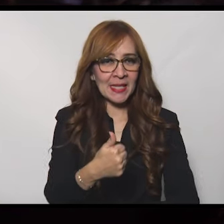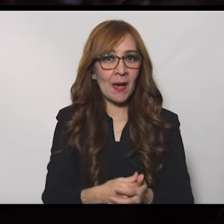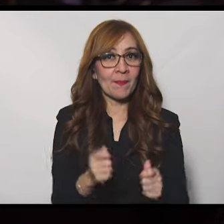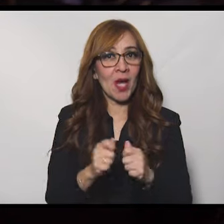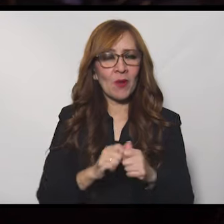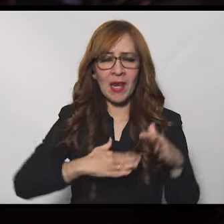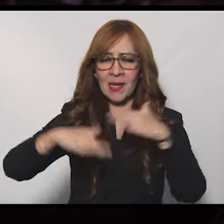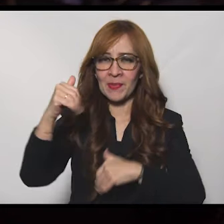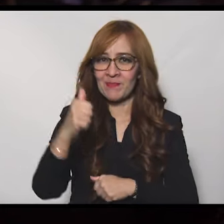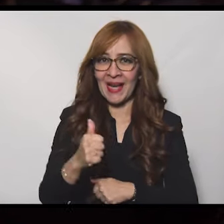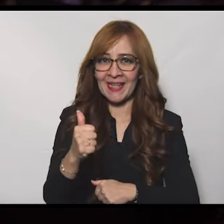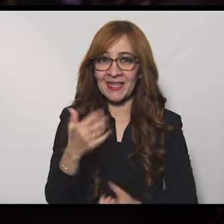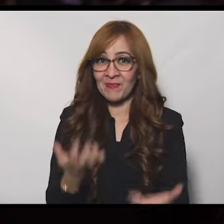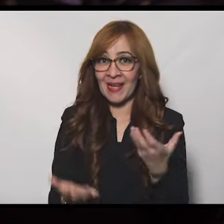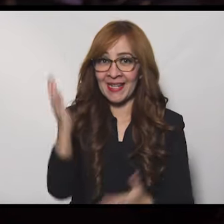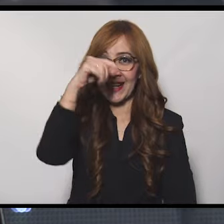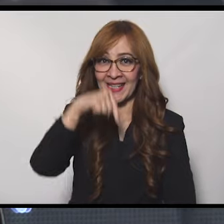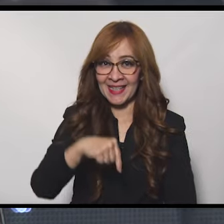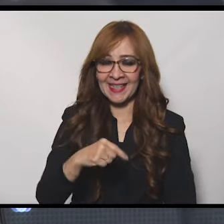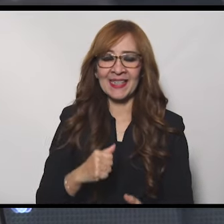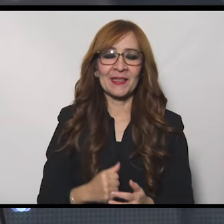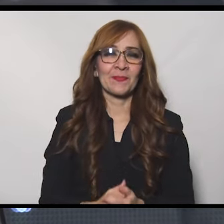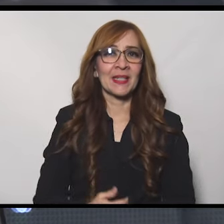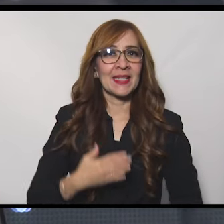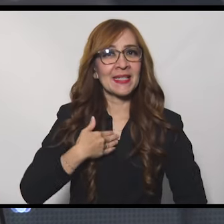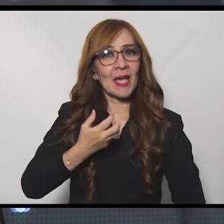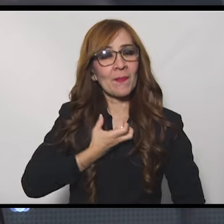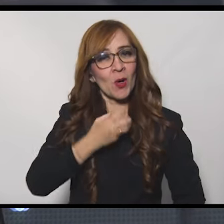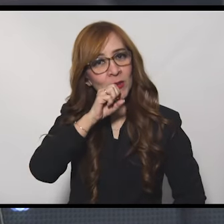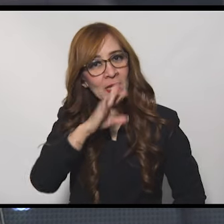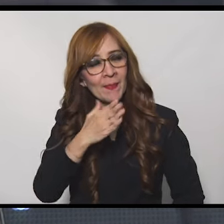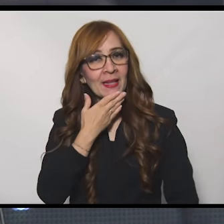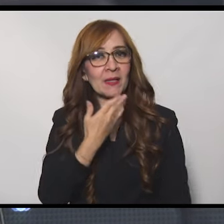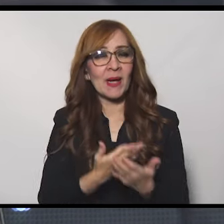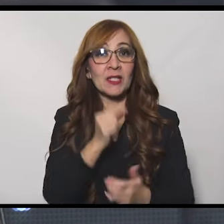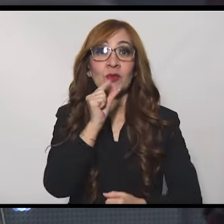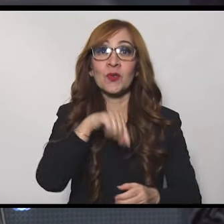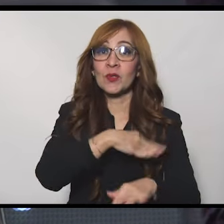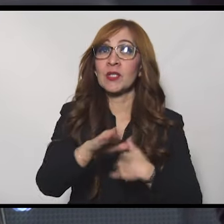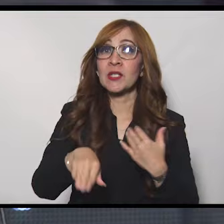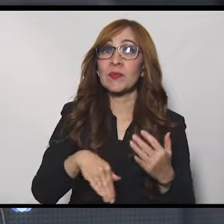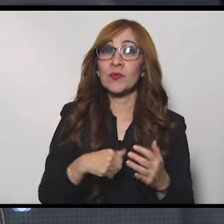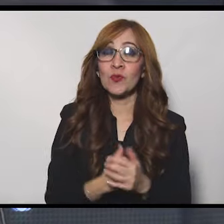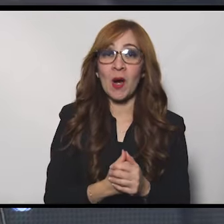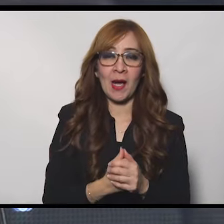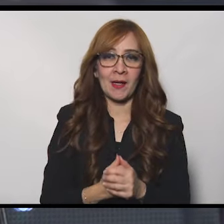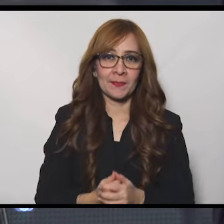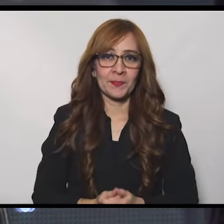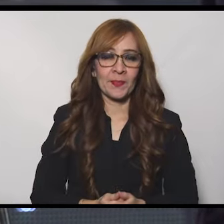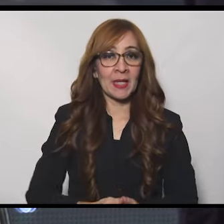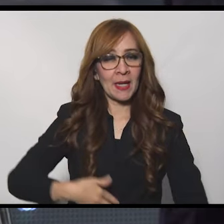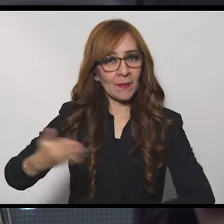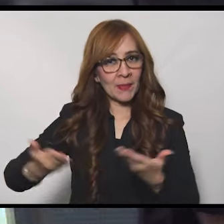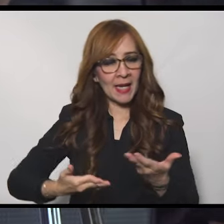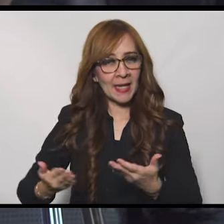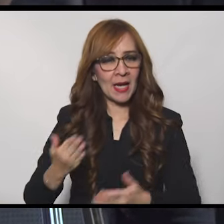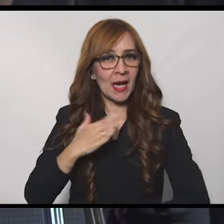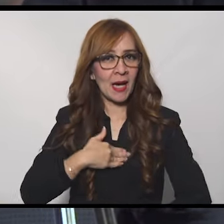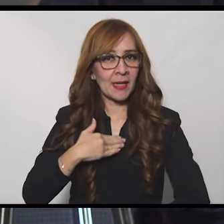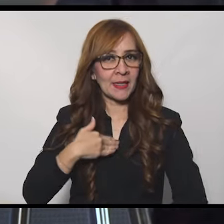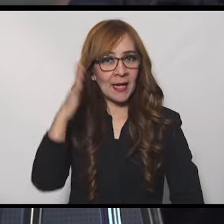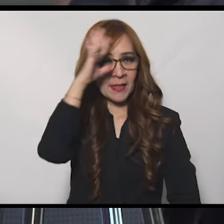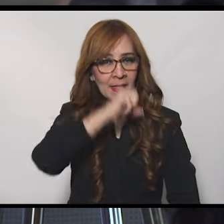today? Yeah. Woo. First of all, saya ingin mengucapkan terima kasih to all the pastoral and all the leadership. Hari ini saya